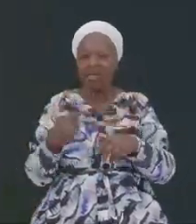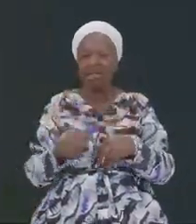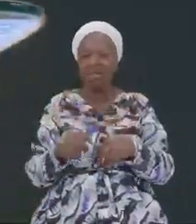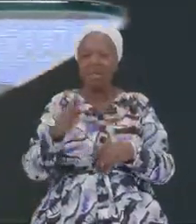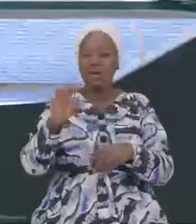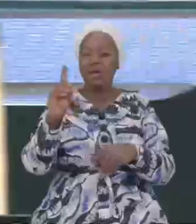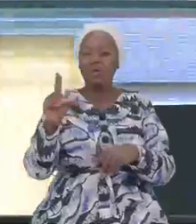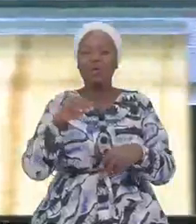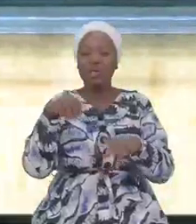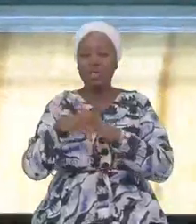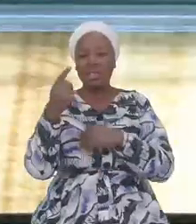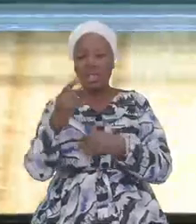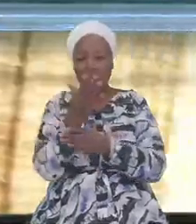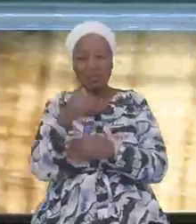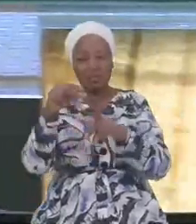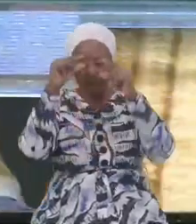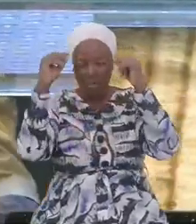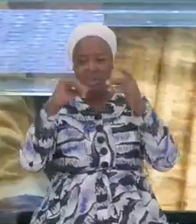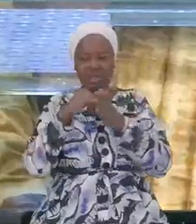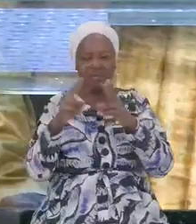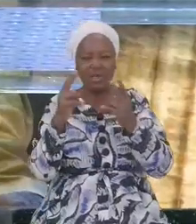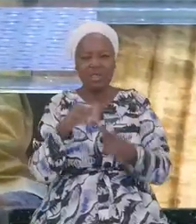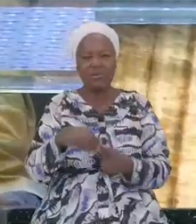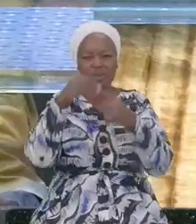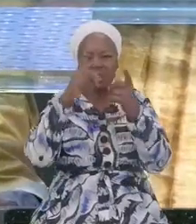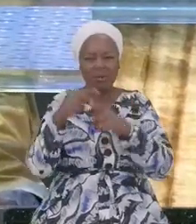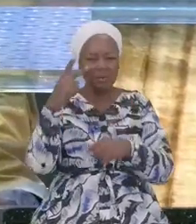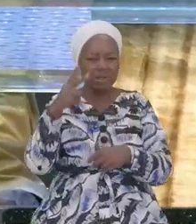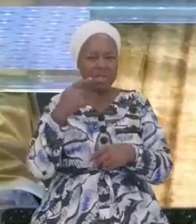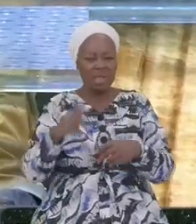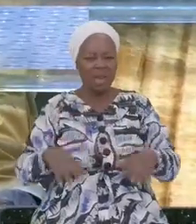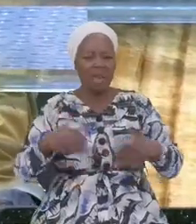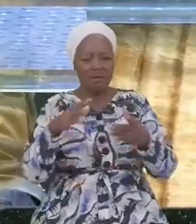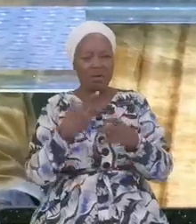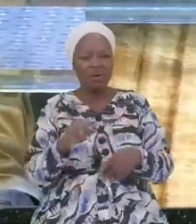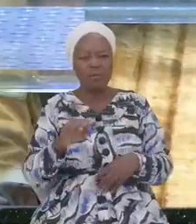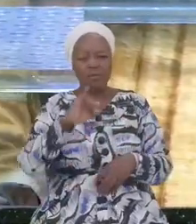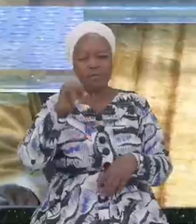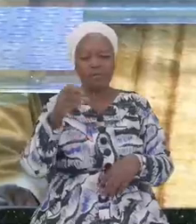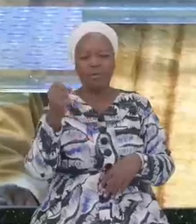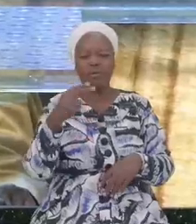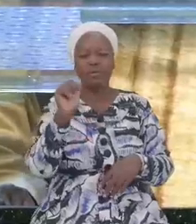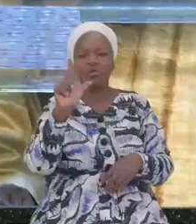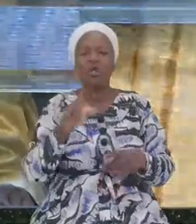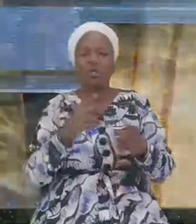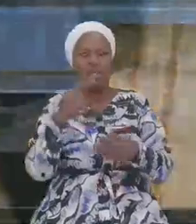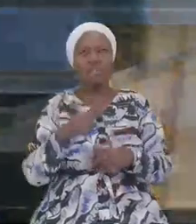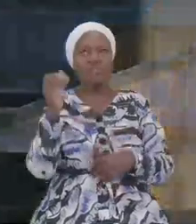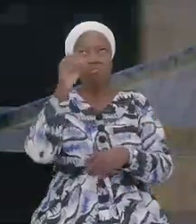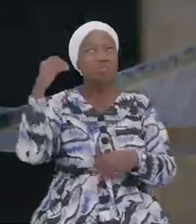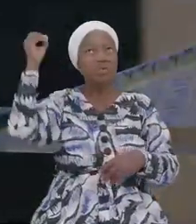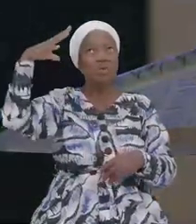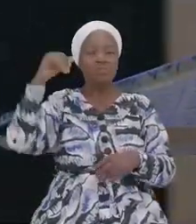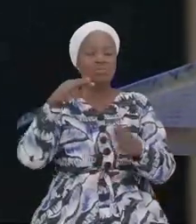dans sa main, c'est distinct. Quand vous regardez Josué et quand vous le contemplez, il dit soleil, arrête-toi,